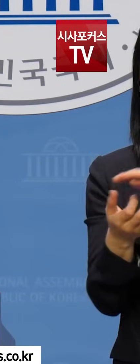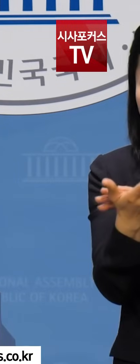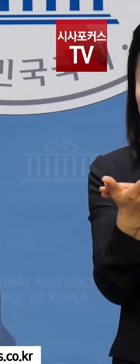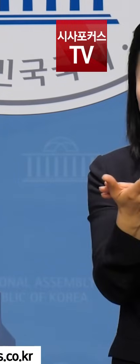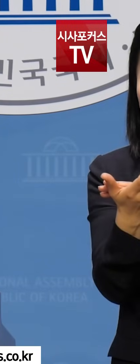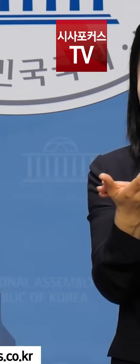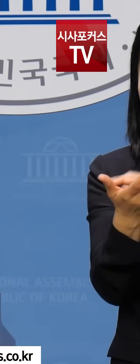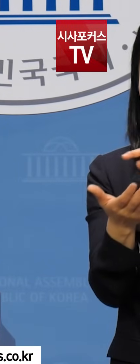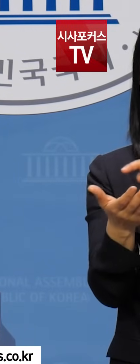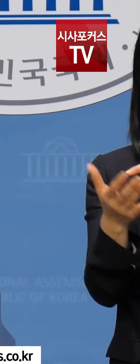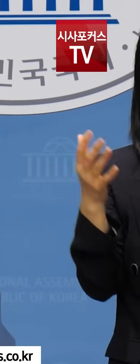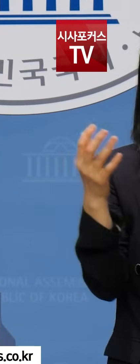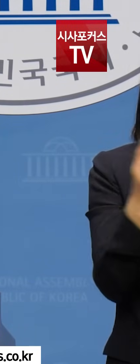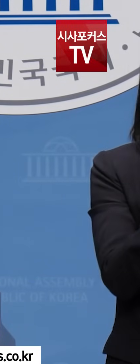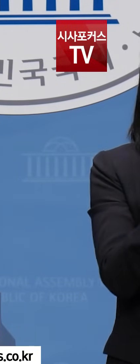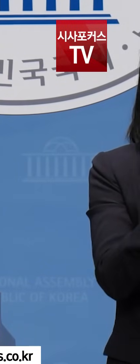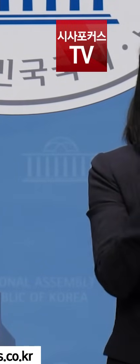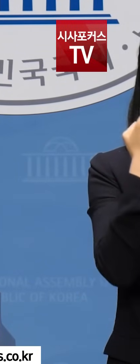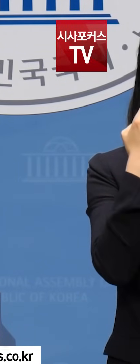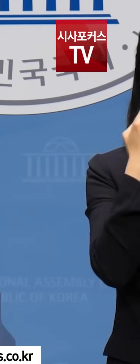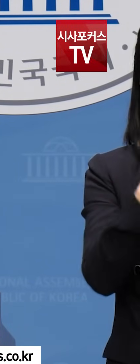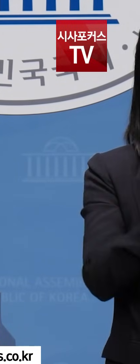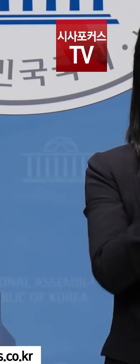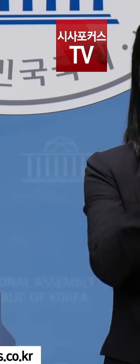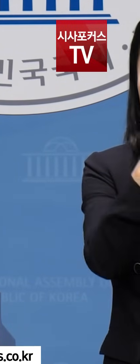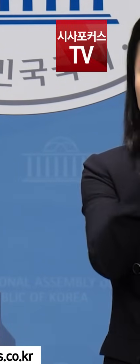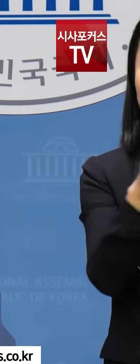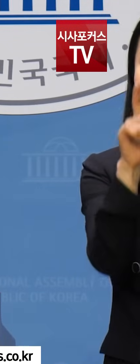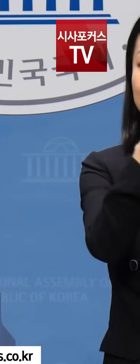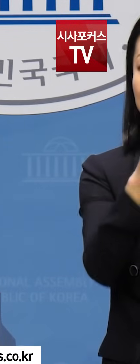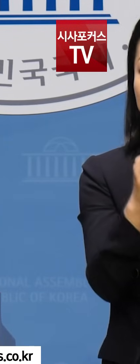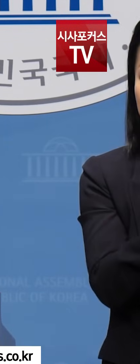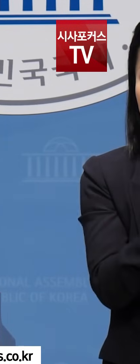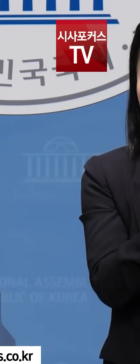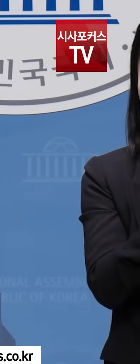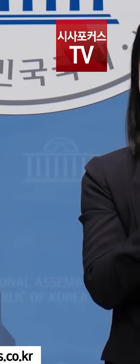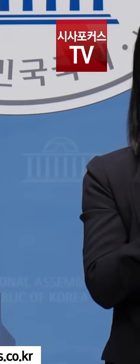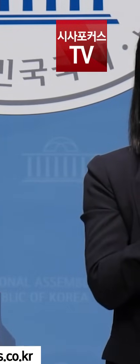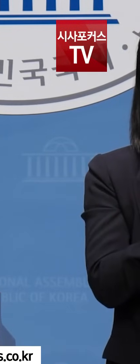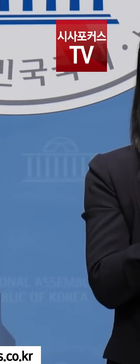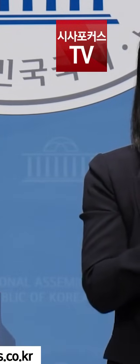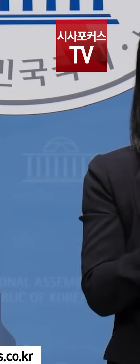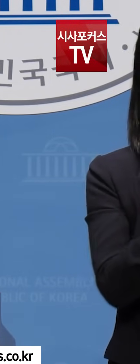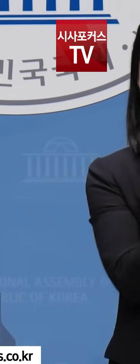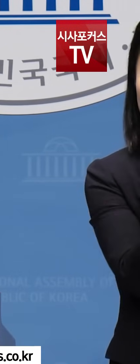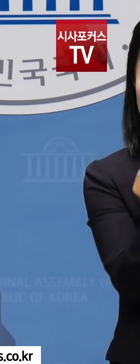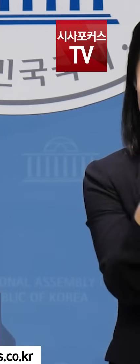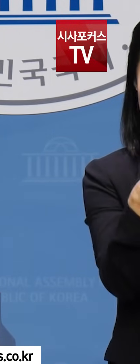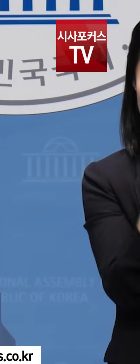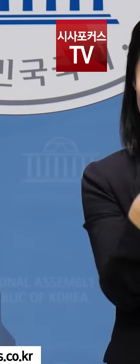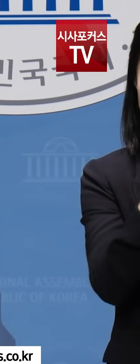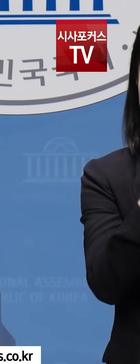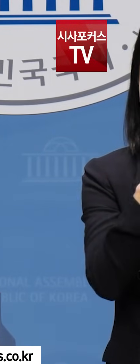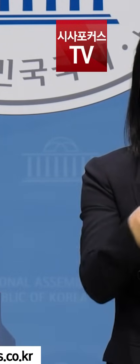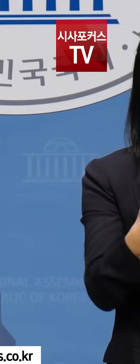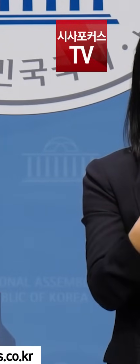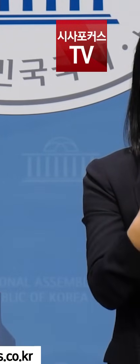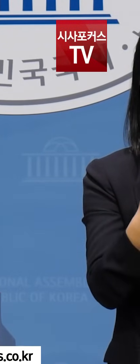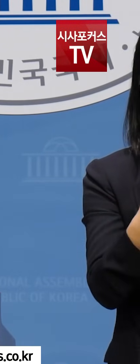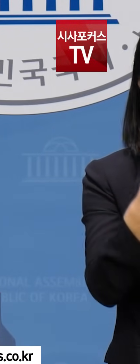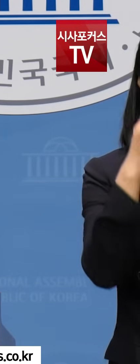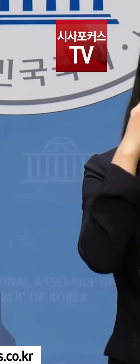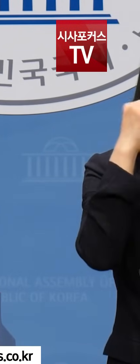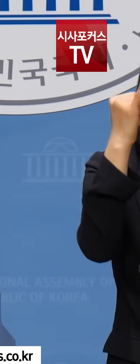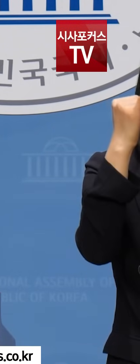살았다. 정인봉. 우선 곽상원 후보의 부인인 노정연 씨는